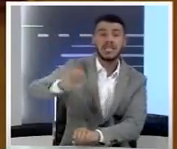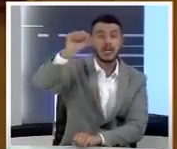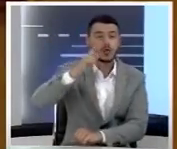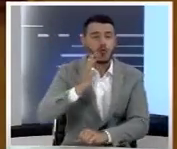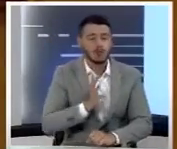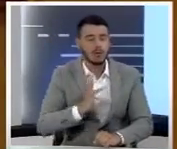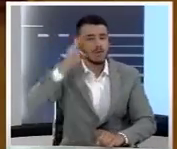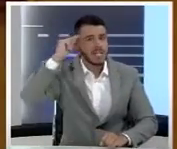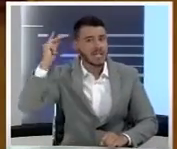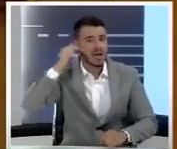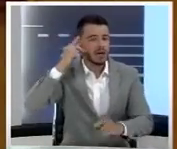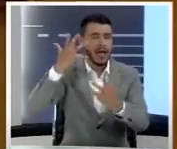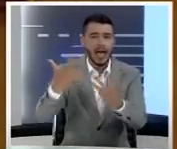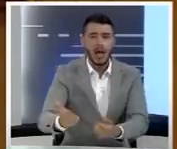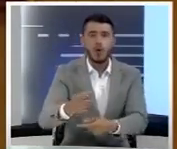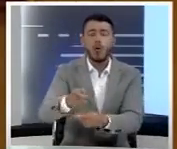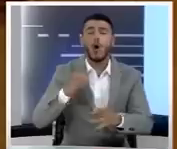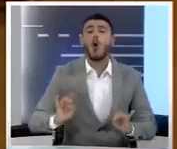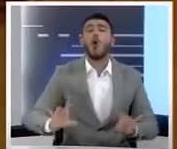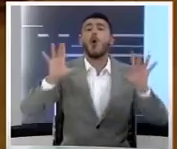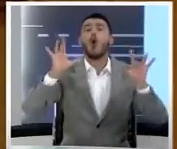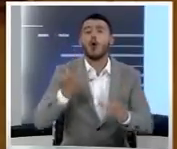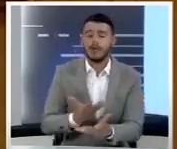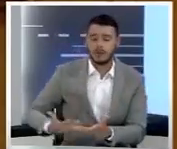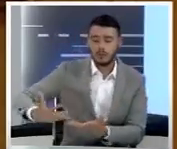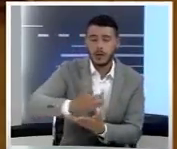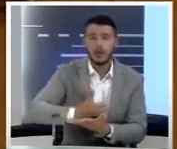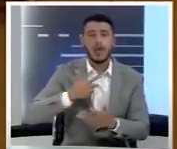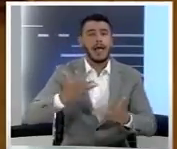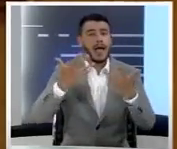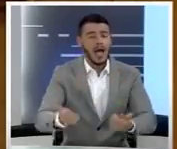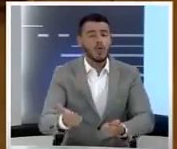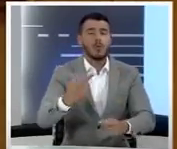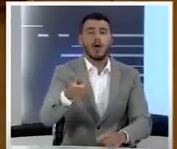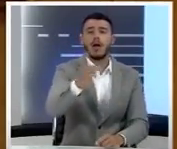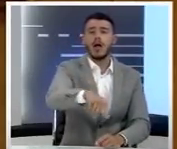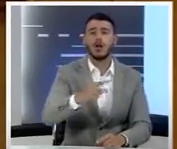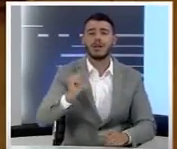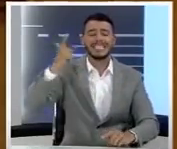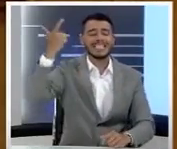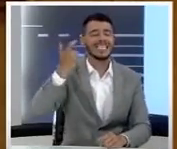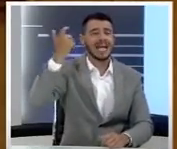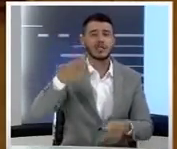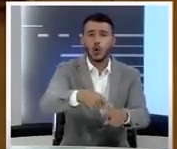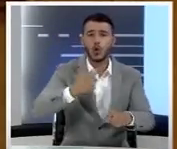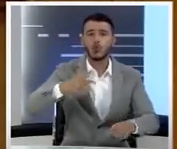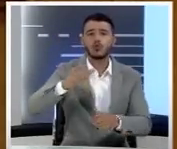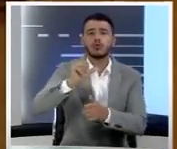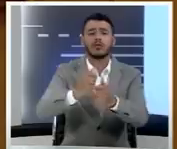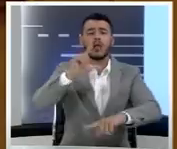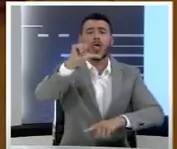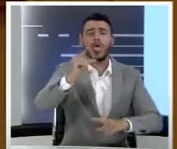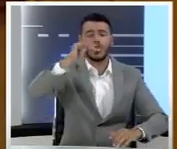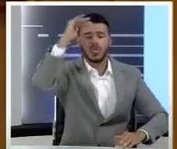τους. Έχουμε συναξιούχους χωρίς εισόδημα. Έχουμε λοιπόν μια σειρά